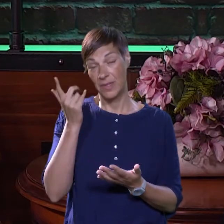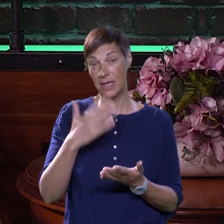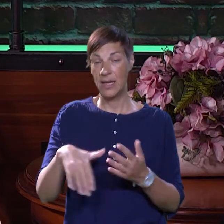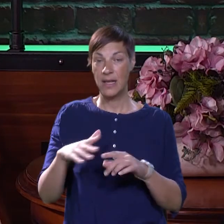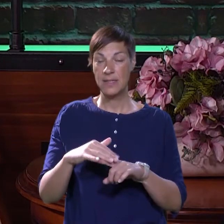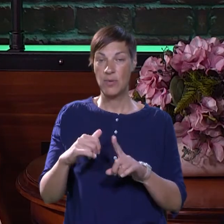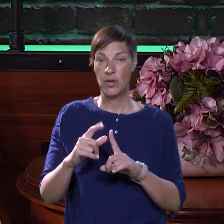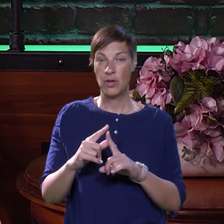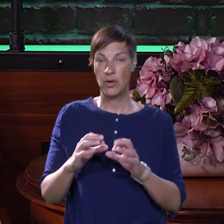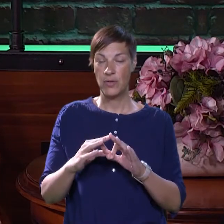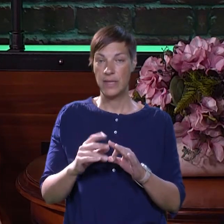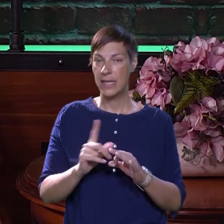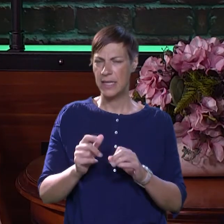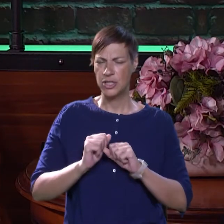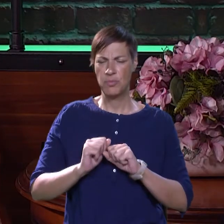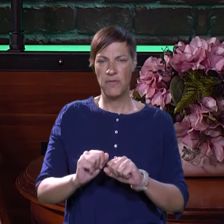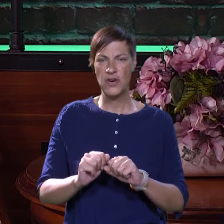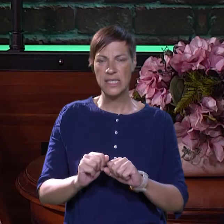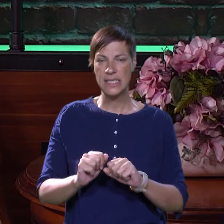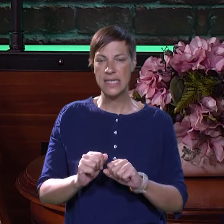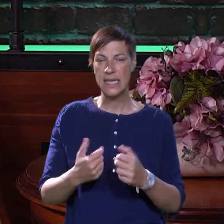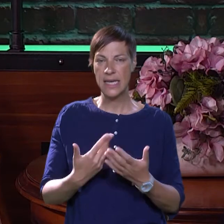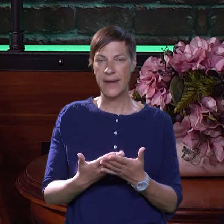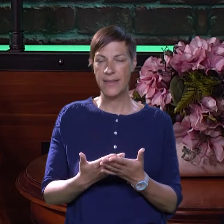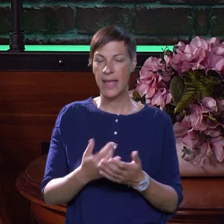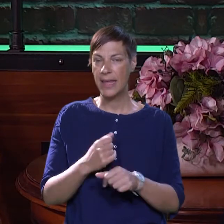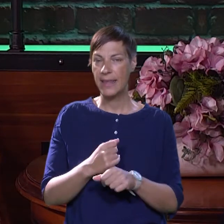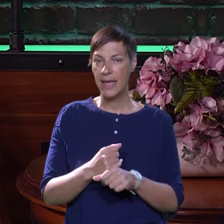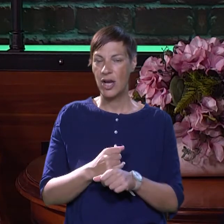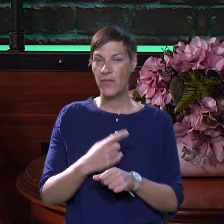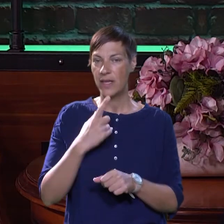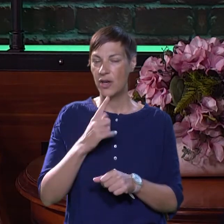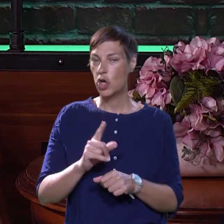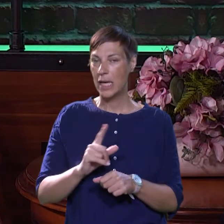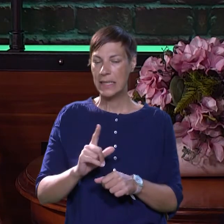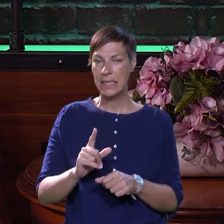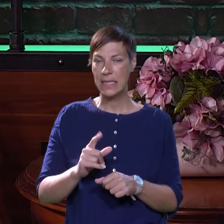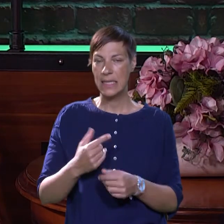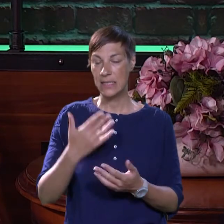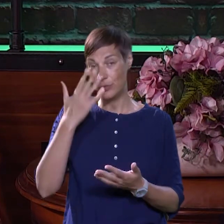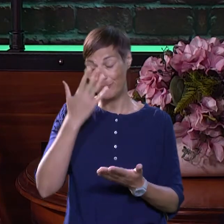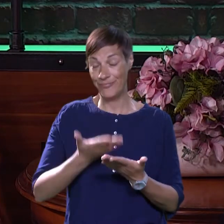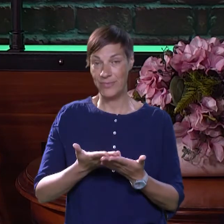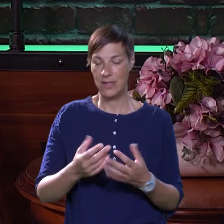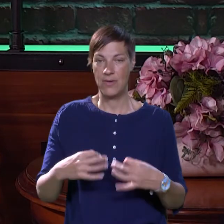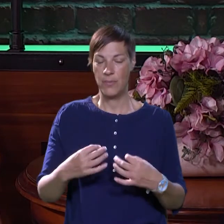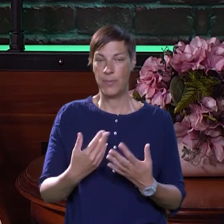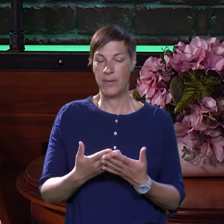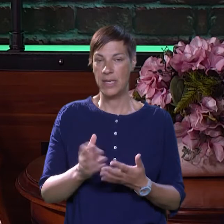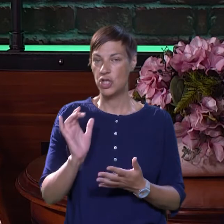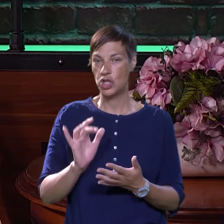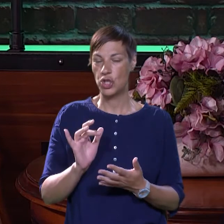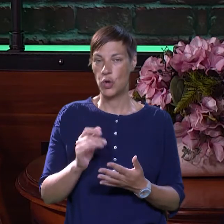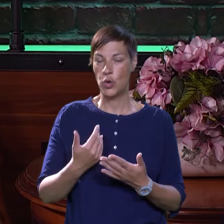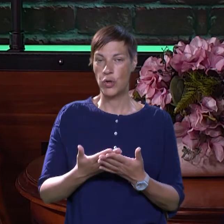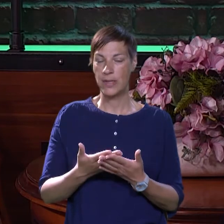je COVID i to, nećemo forsirati fenomene ili djelovanja koji nisu pri zdravoj pameti. Dakle, ćemo ići